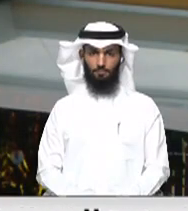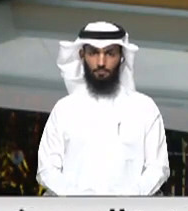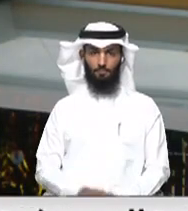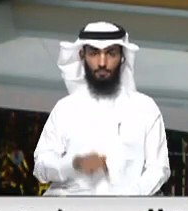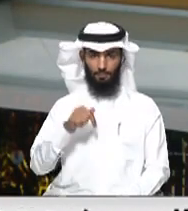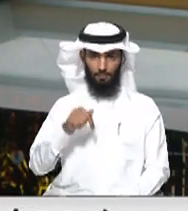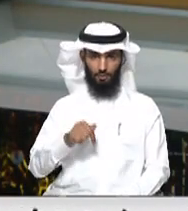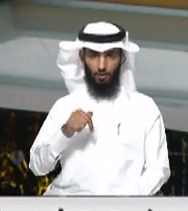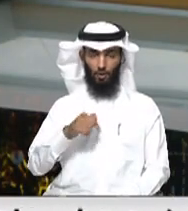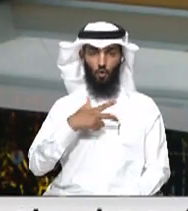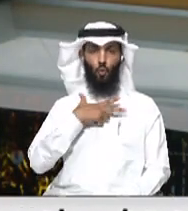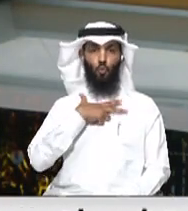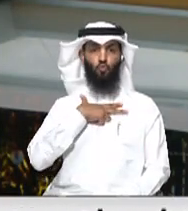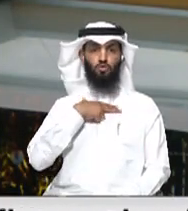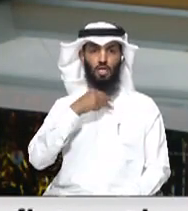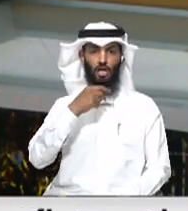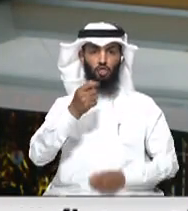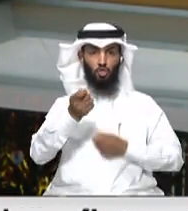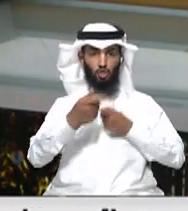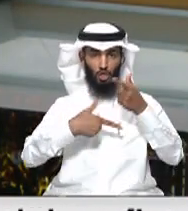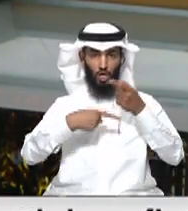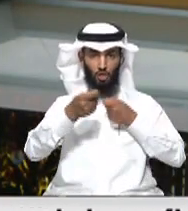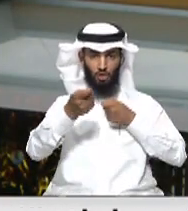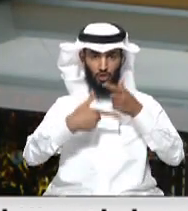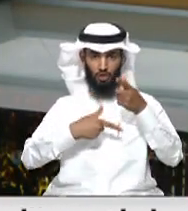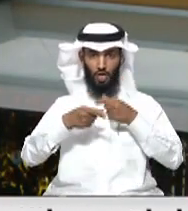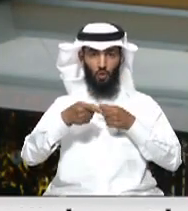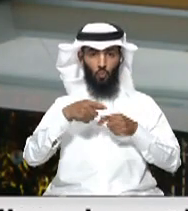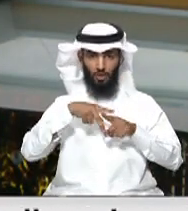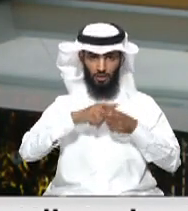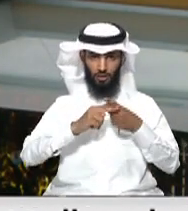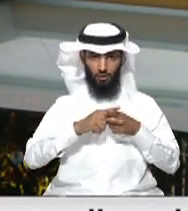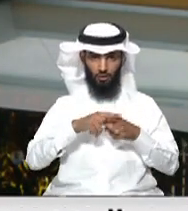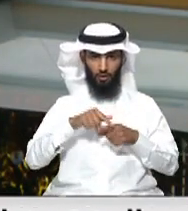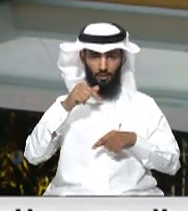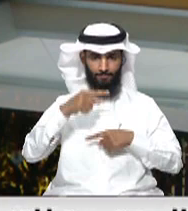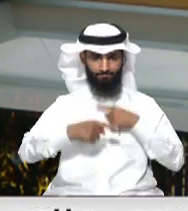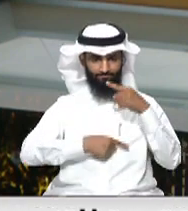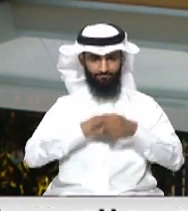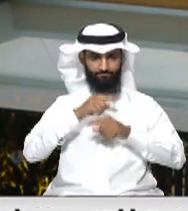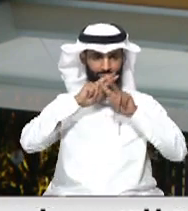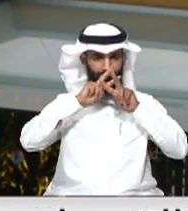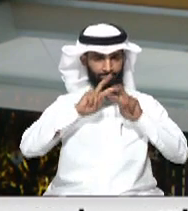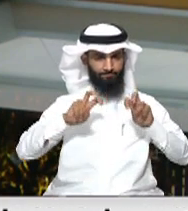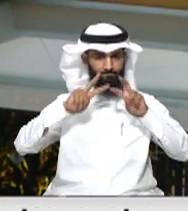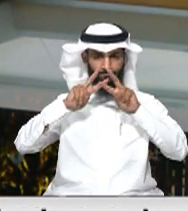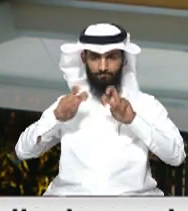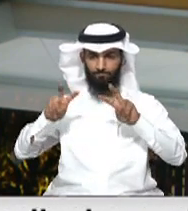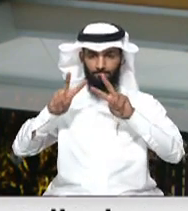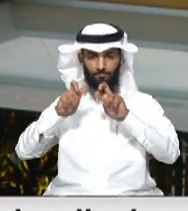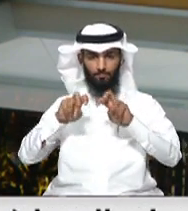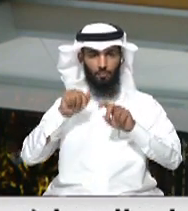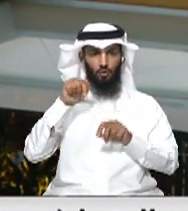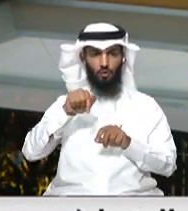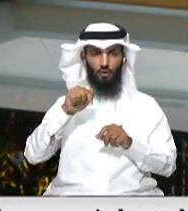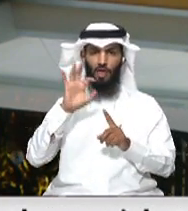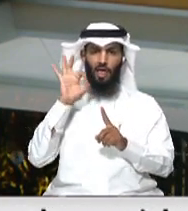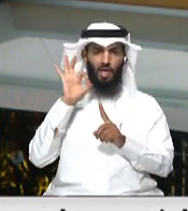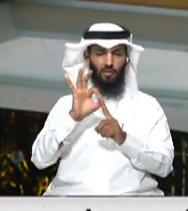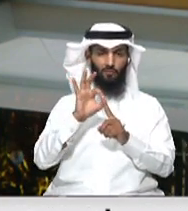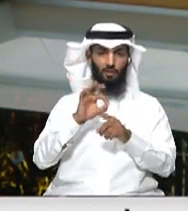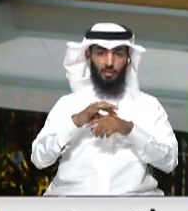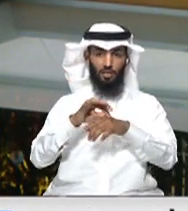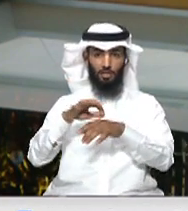تواصل وزارة التجارة والصناعة متمثلة في فرق التفتيش التابعة لإدارة الرقابة التجارية وحماية